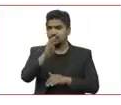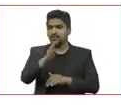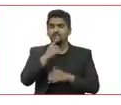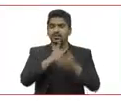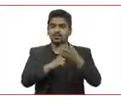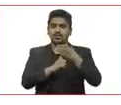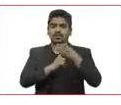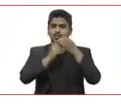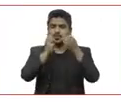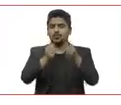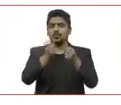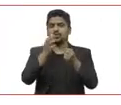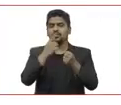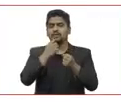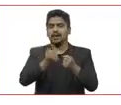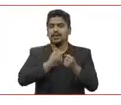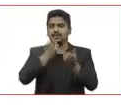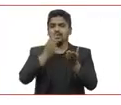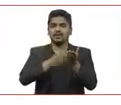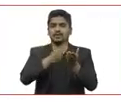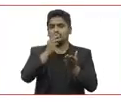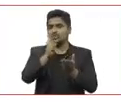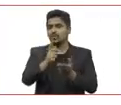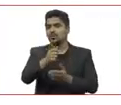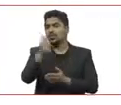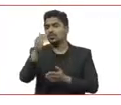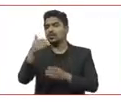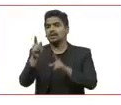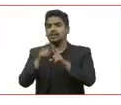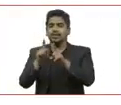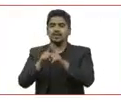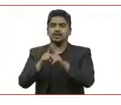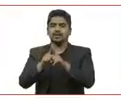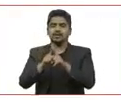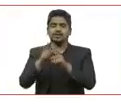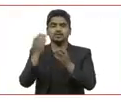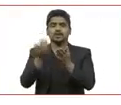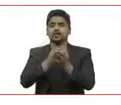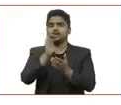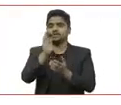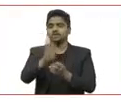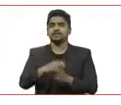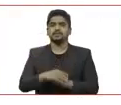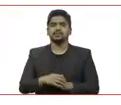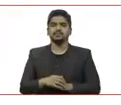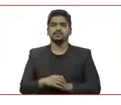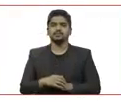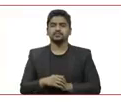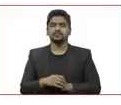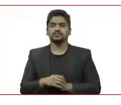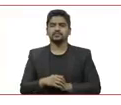क्वारेन्टाइनमा बसेको खण्डमा आफू मात्र होइन कि अरूलाई पनि राम्रोसँग जोगाउन सकिन्छ।